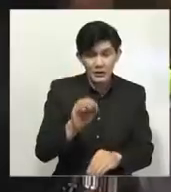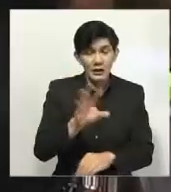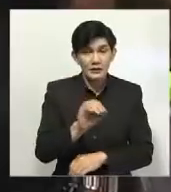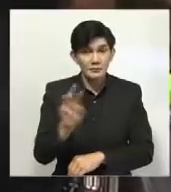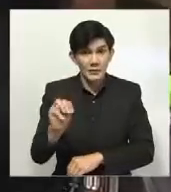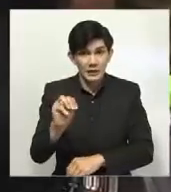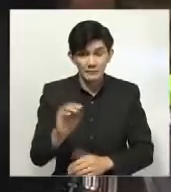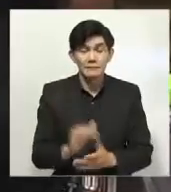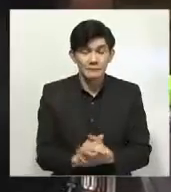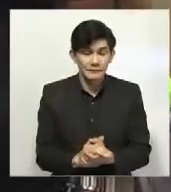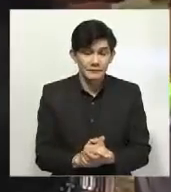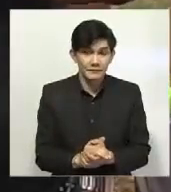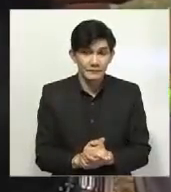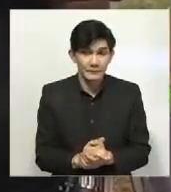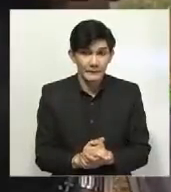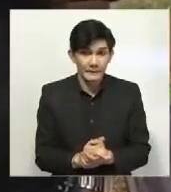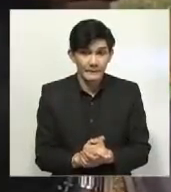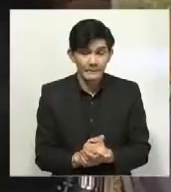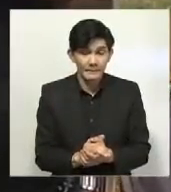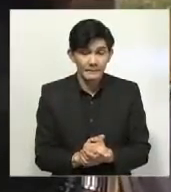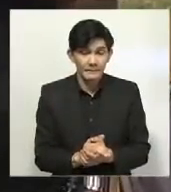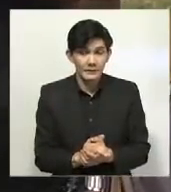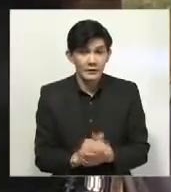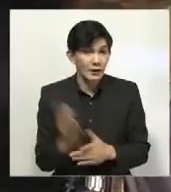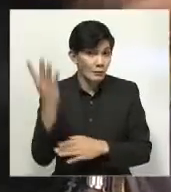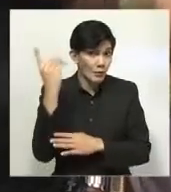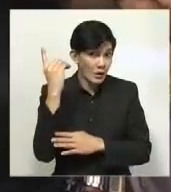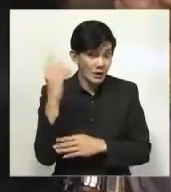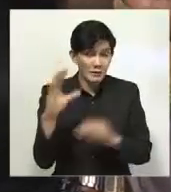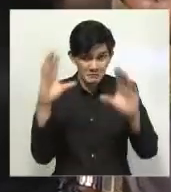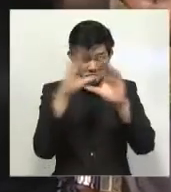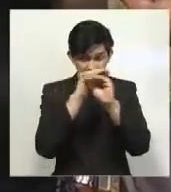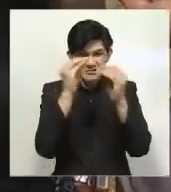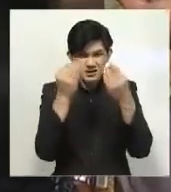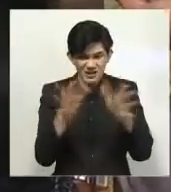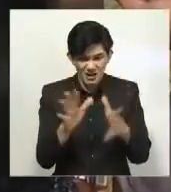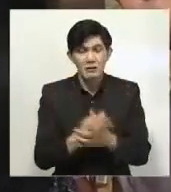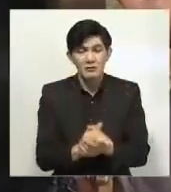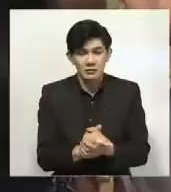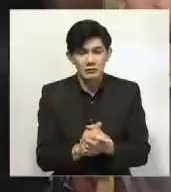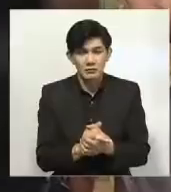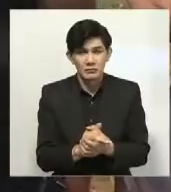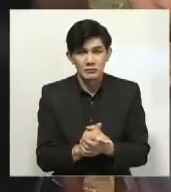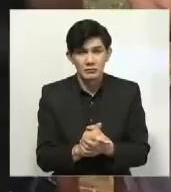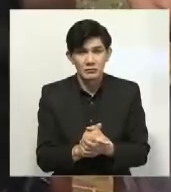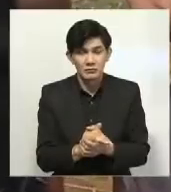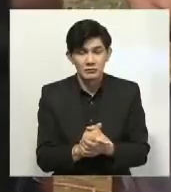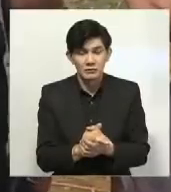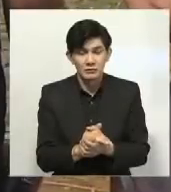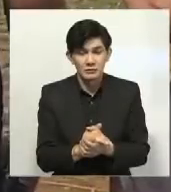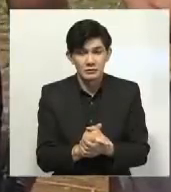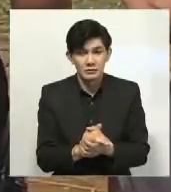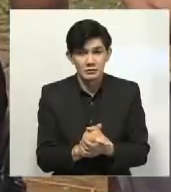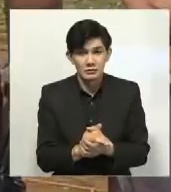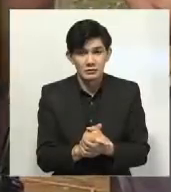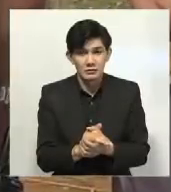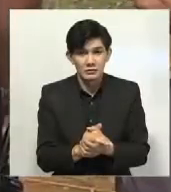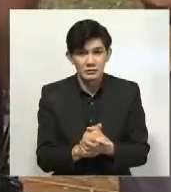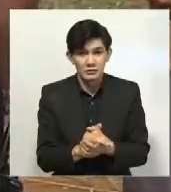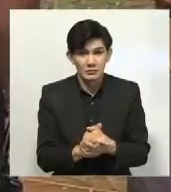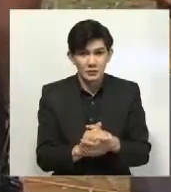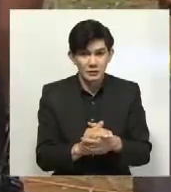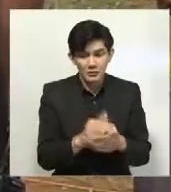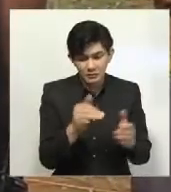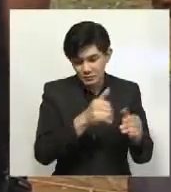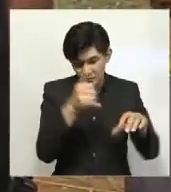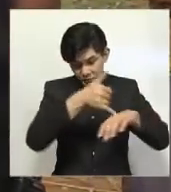ตรครับและเมื่อวานนี้ก็มืดแล้วนะครับเราเลยต้องรีบลงมาเพื่อว